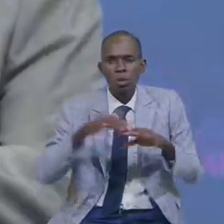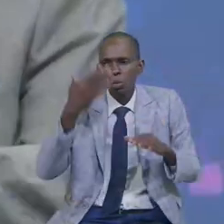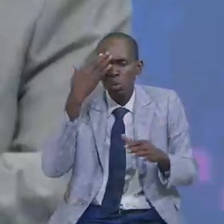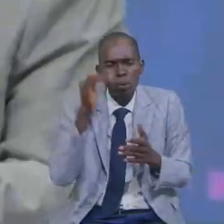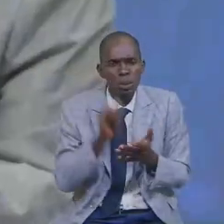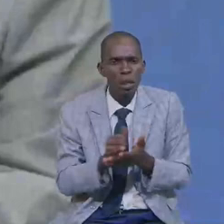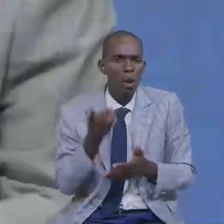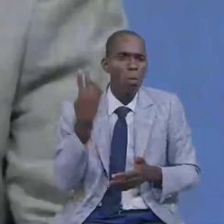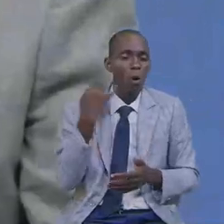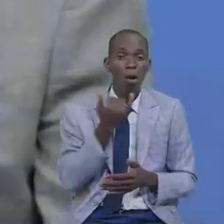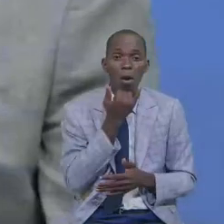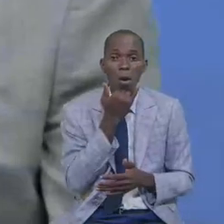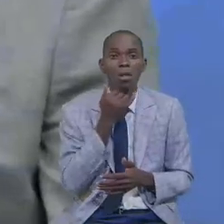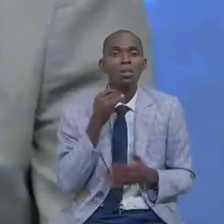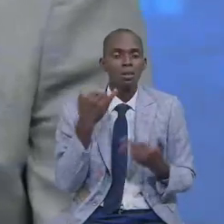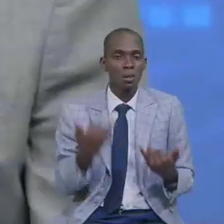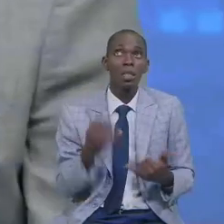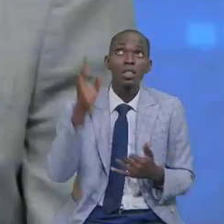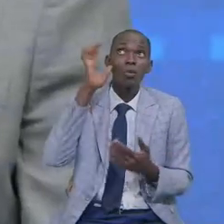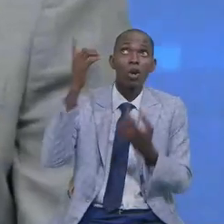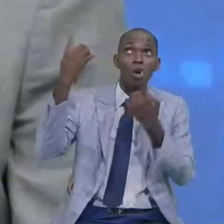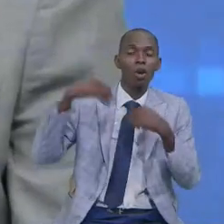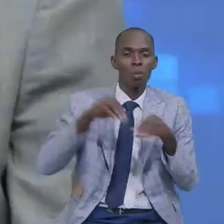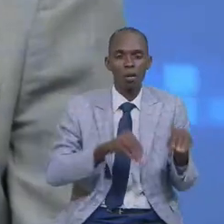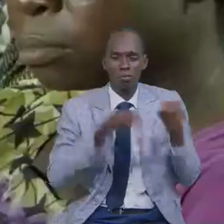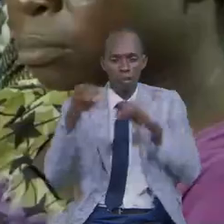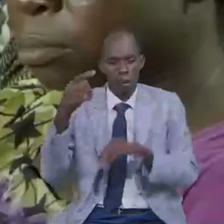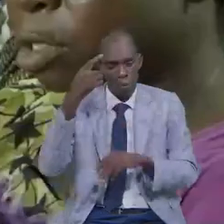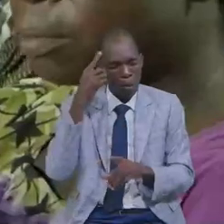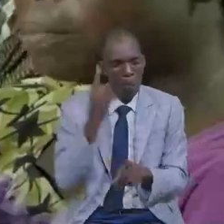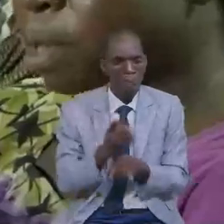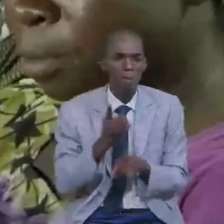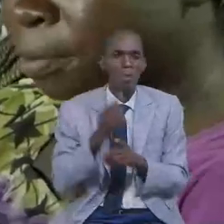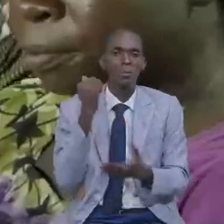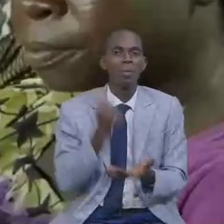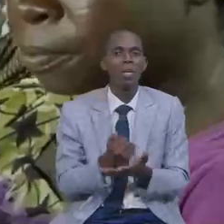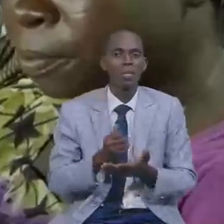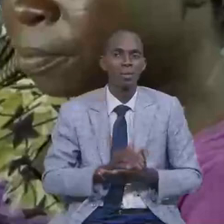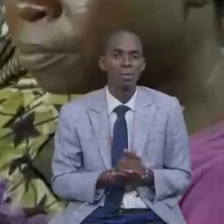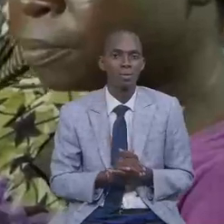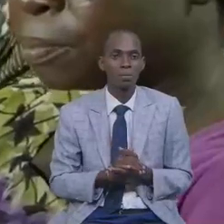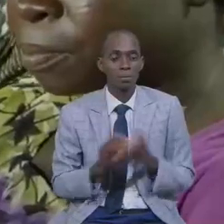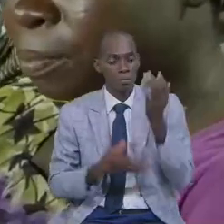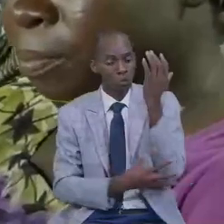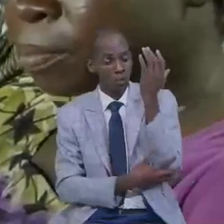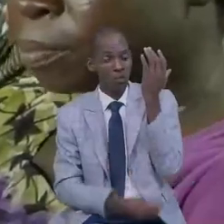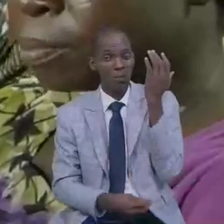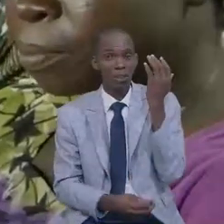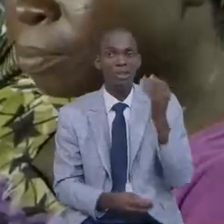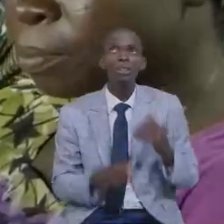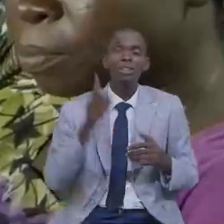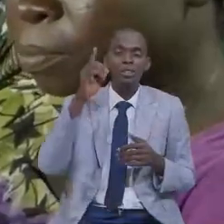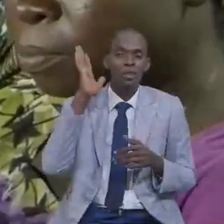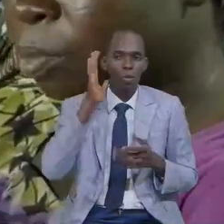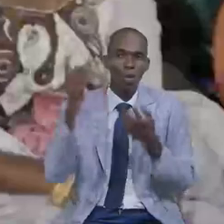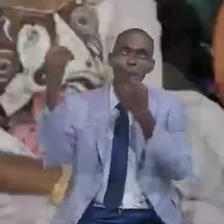mauvais. Il viendra et réglera ton cerveau. La pauvreté, il viendra